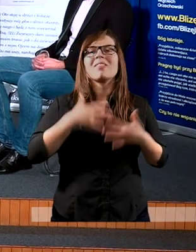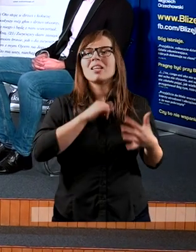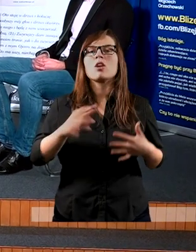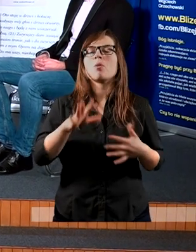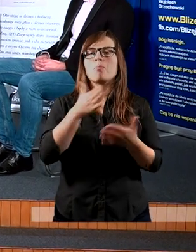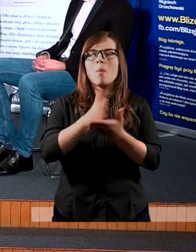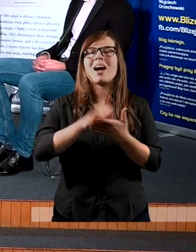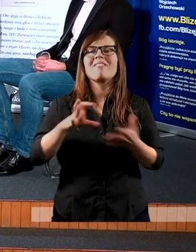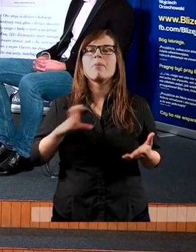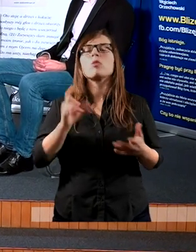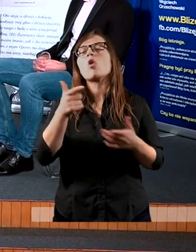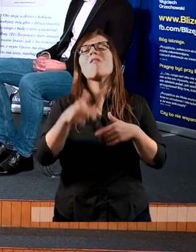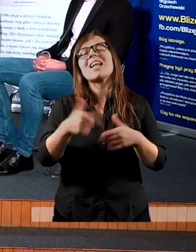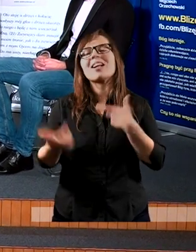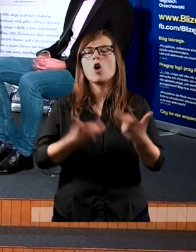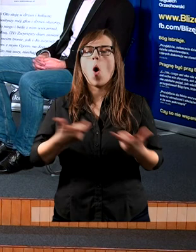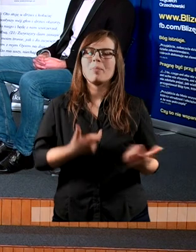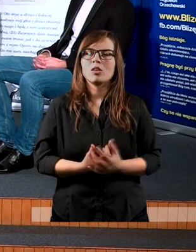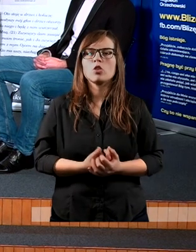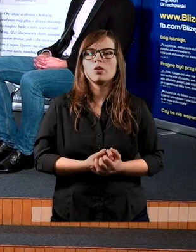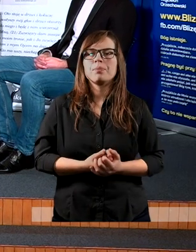się pomagać w biznesie, co wtedy zrobić?